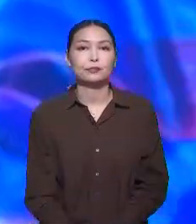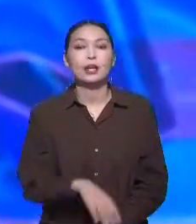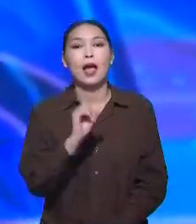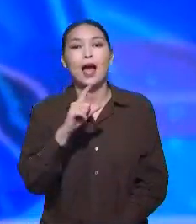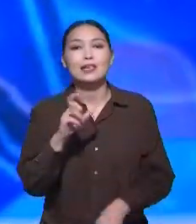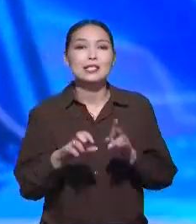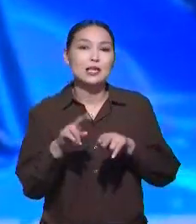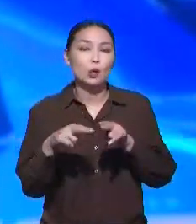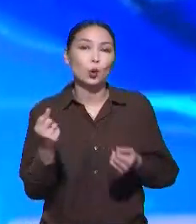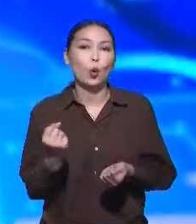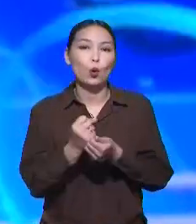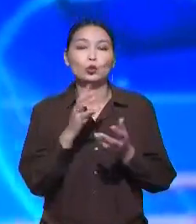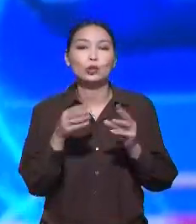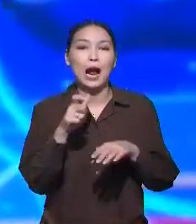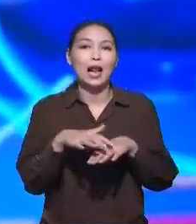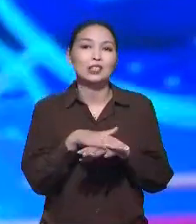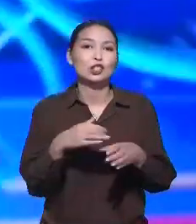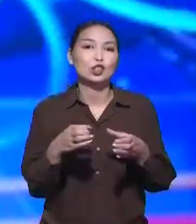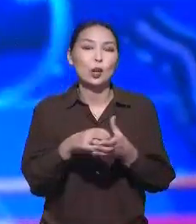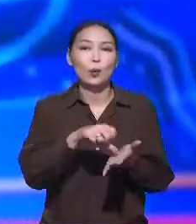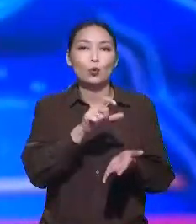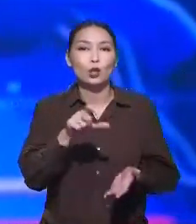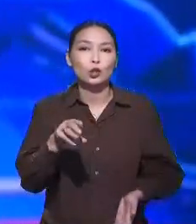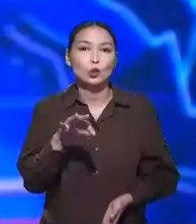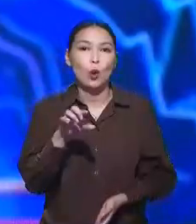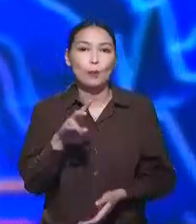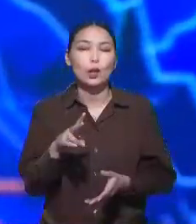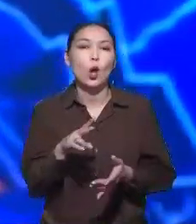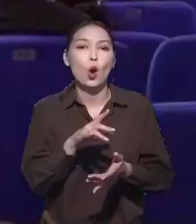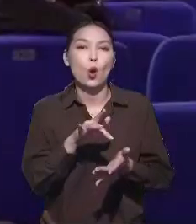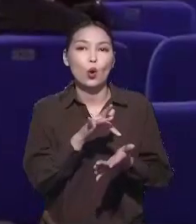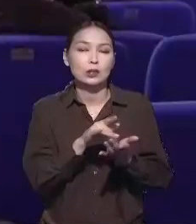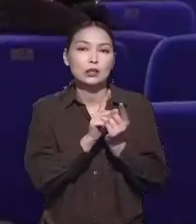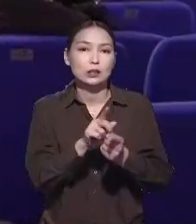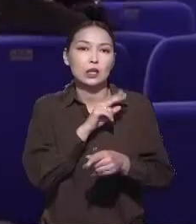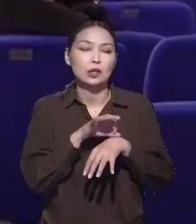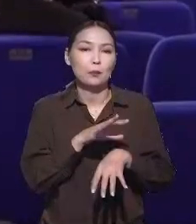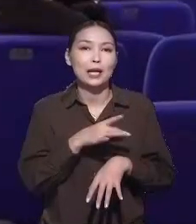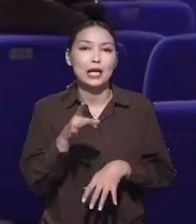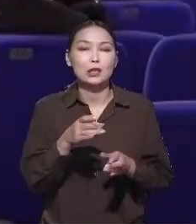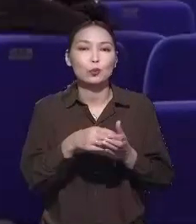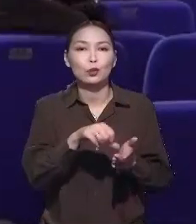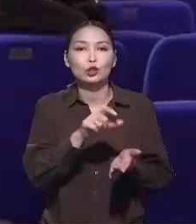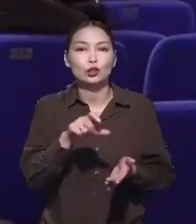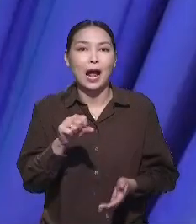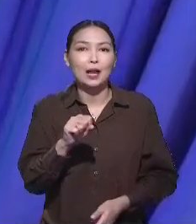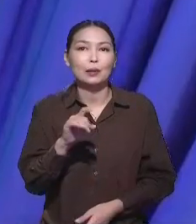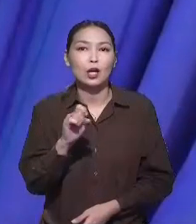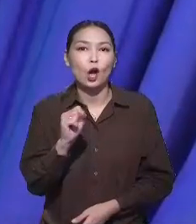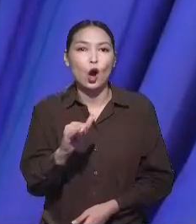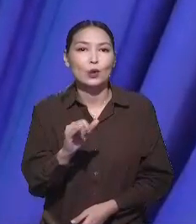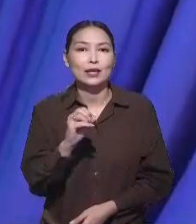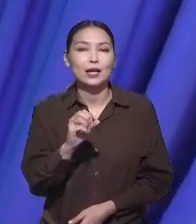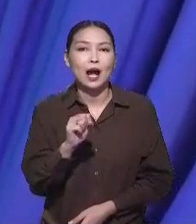АЭС салуды қолдау жөндегі халықтық штаб өкілдері Тобыл өңірінде кездесулер өткізді. Республикалық штаб мүшелері Альберт Рау мен Еркін